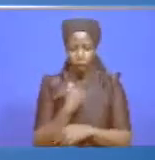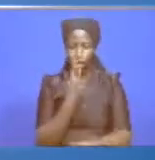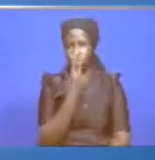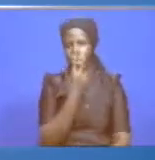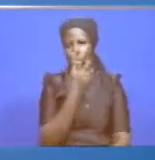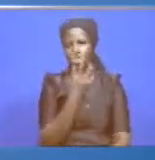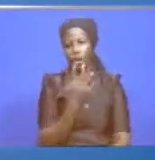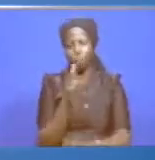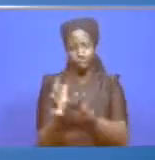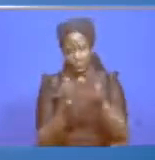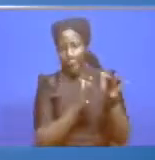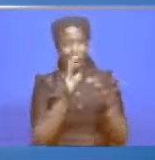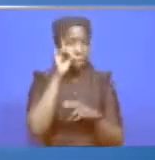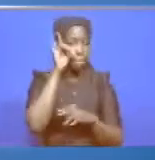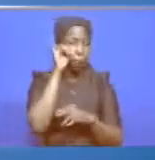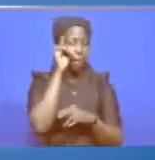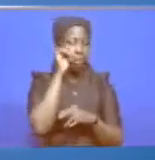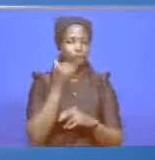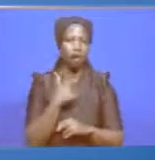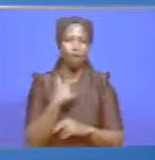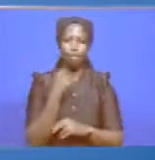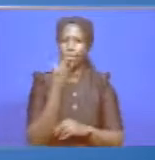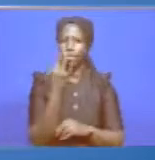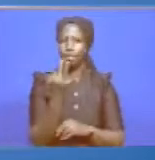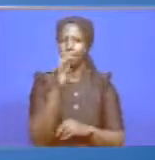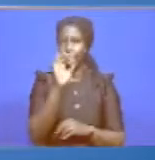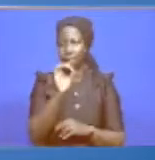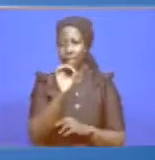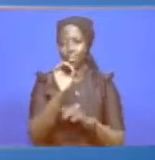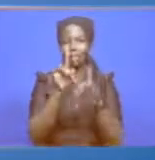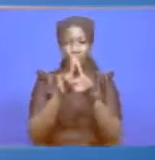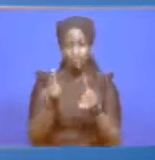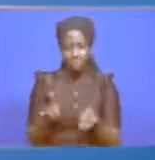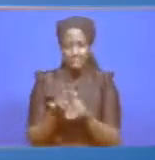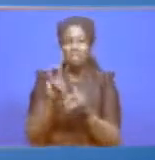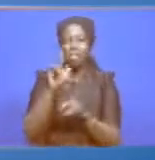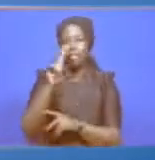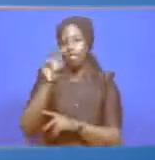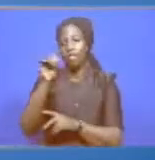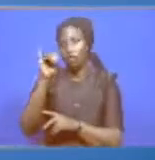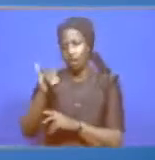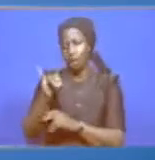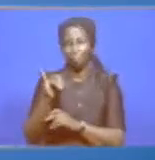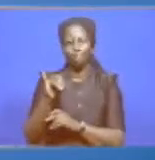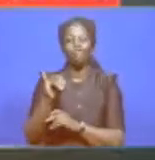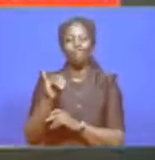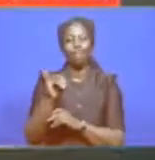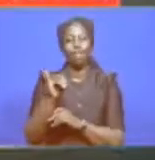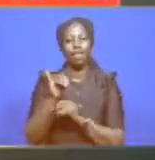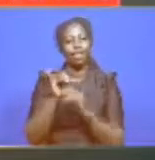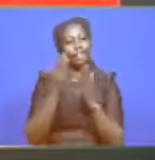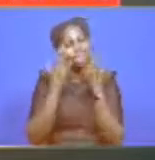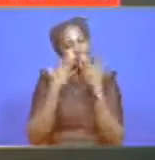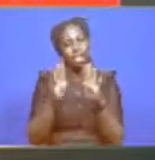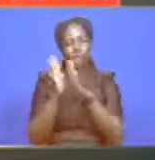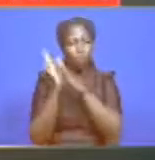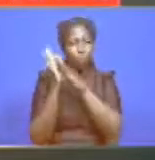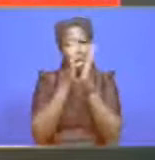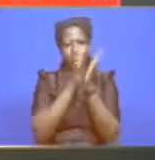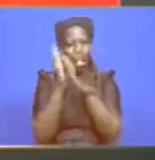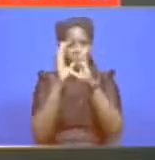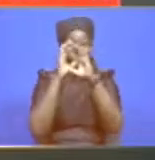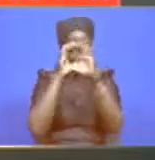24. Mombasa vitafikia nyuzi 30, sawia na maeneo ya Voi. Basi kwa hayo machache natamatisha utabiri wa hali ya hewa.